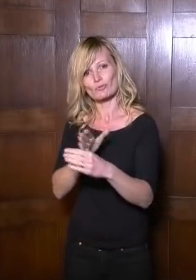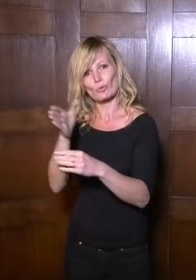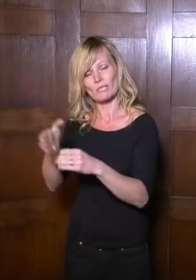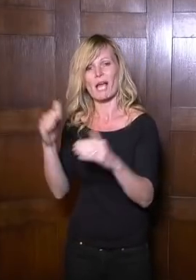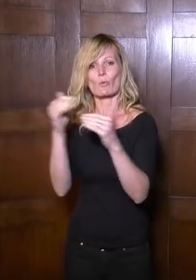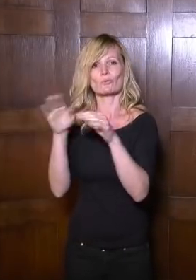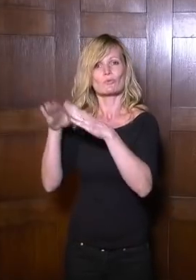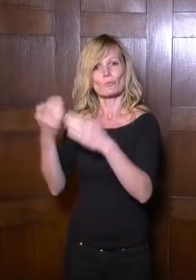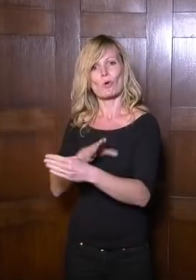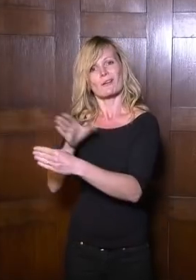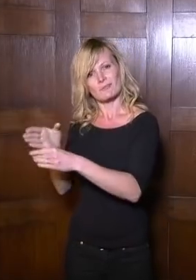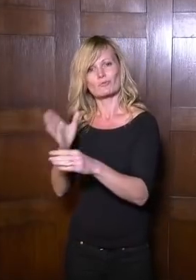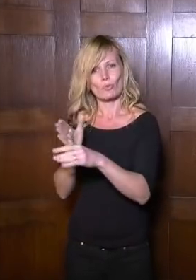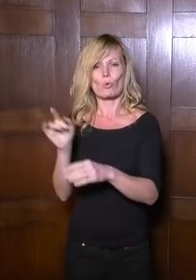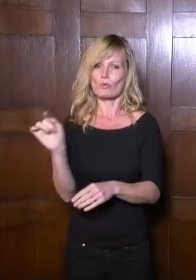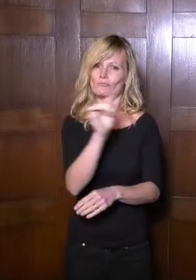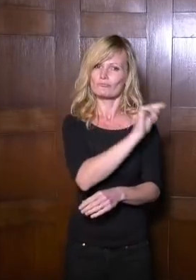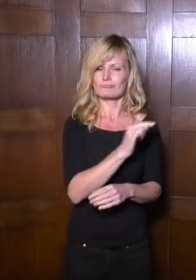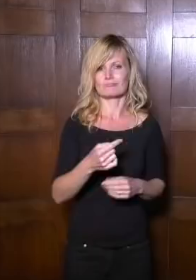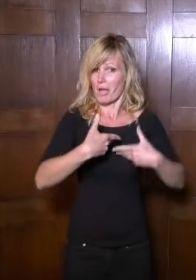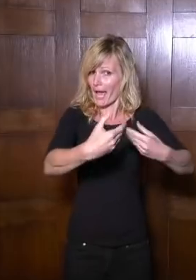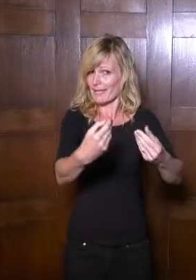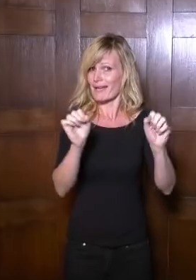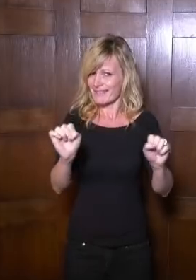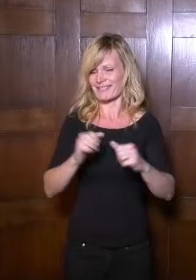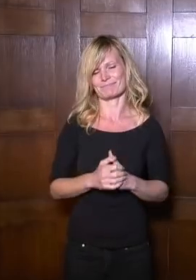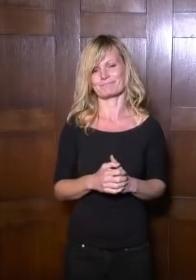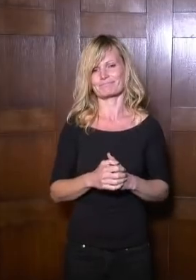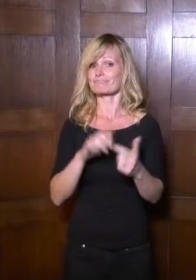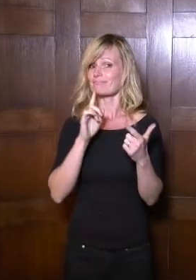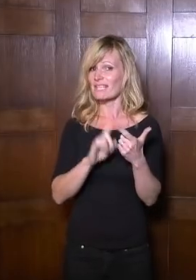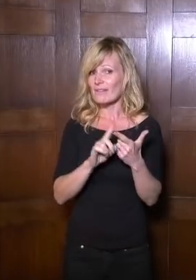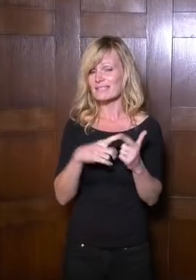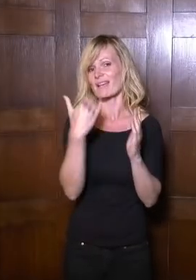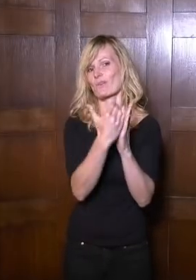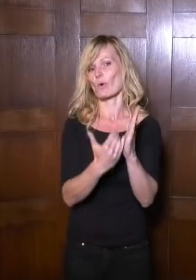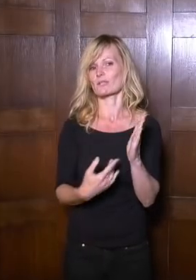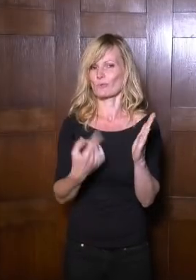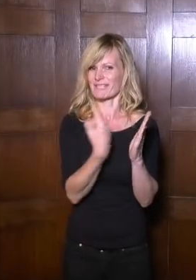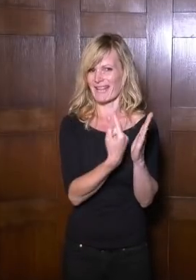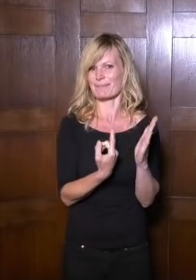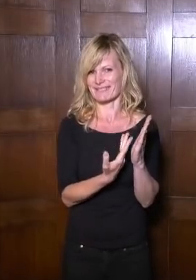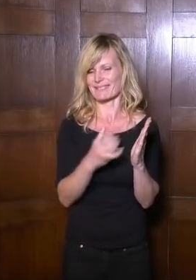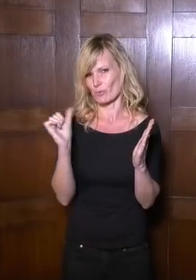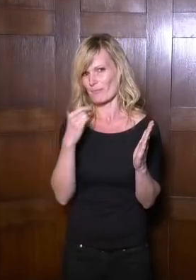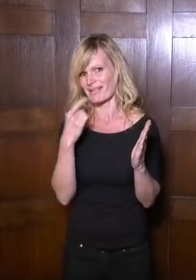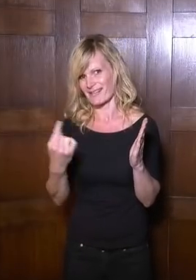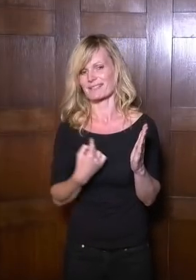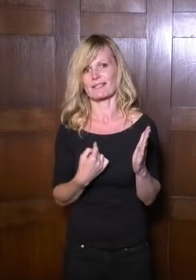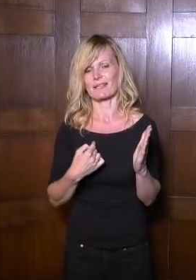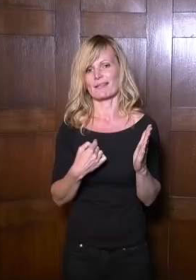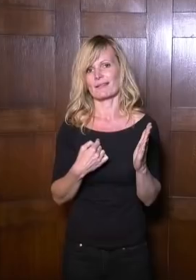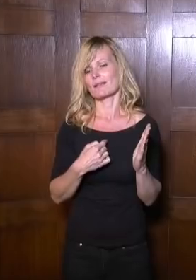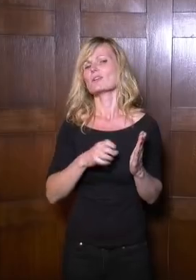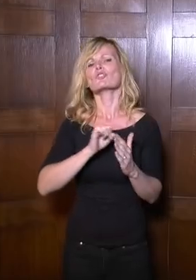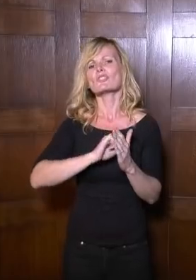Augustusburg. Also insofern laden Sie uns ein. Das Zweite, das war die Verordnung selber, die nochmal angesprochen worden ist. Da will ich relativ zügig